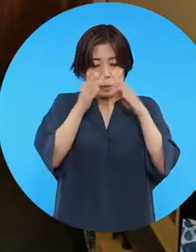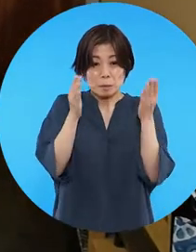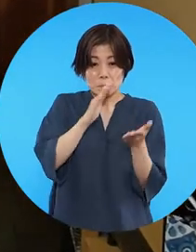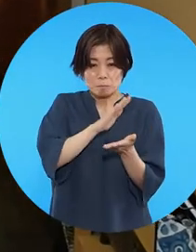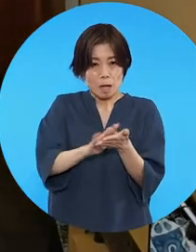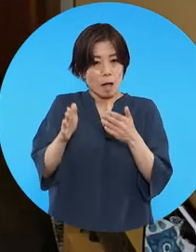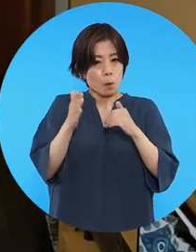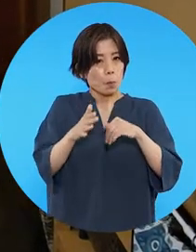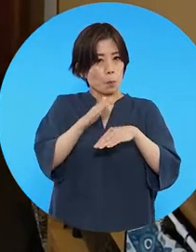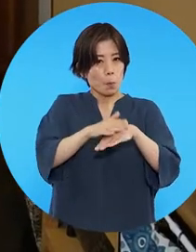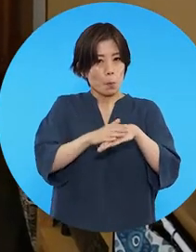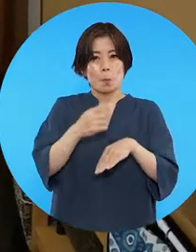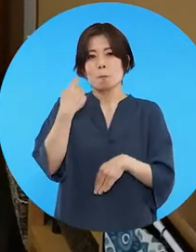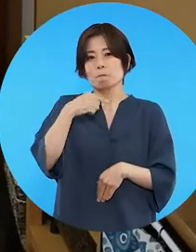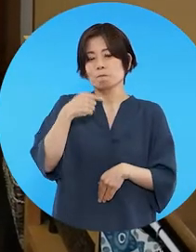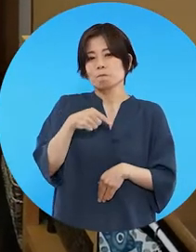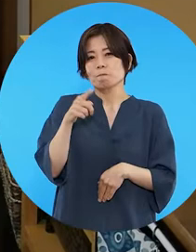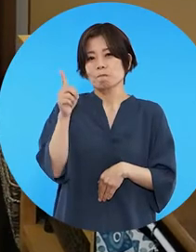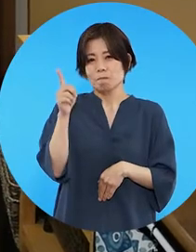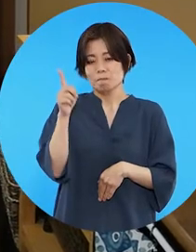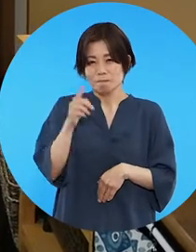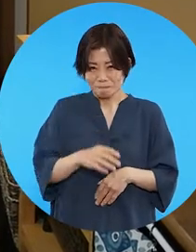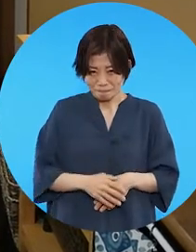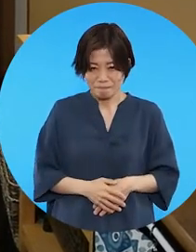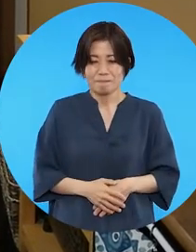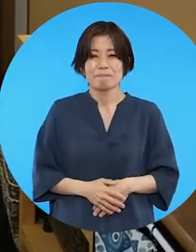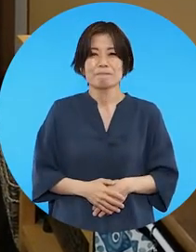使い切る料理を教えているそうです。